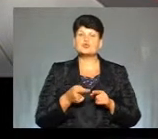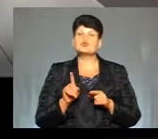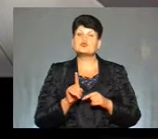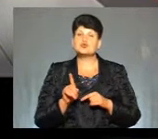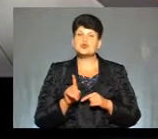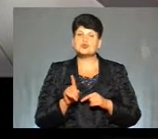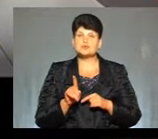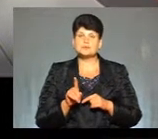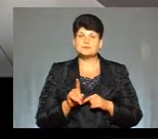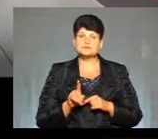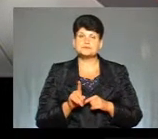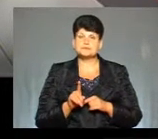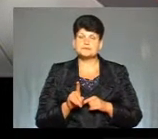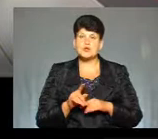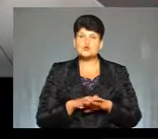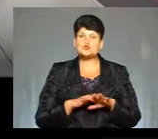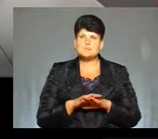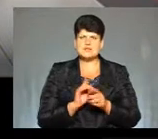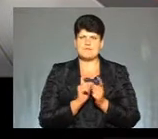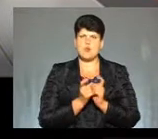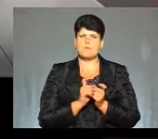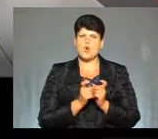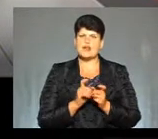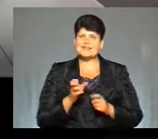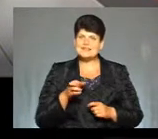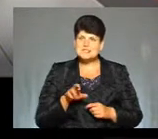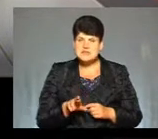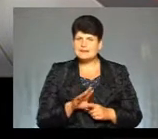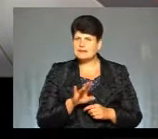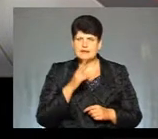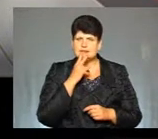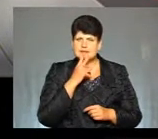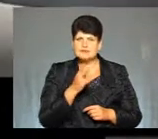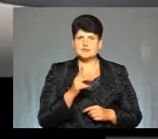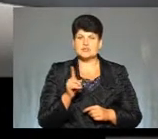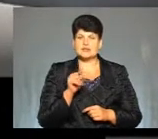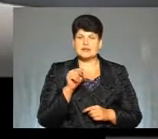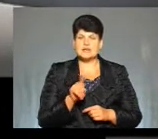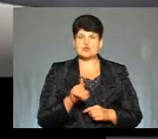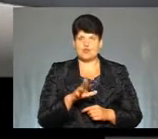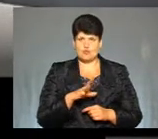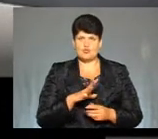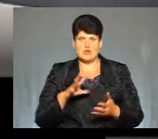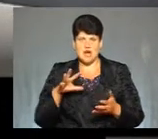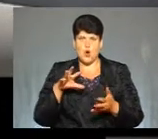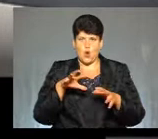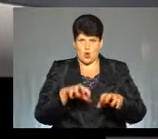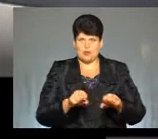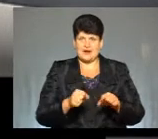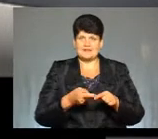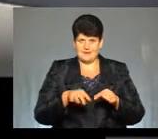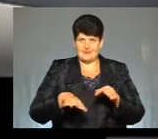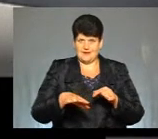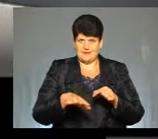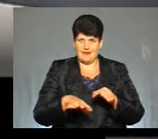що суспільство бореться. Не дивлячись на те, що відбулася окупація цієї території, але